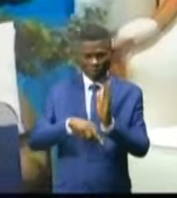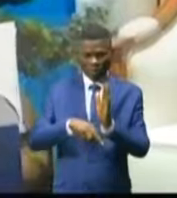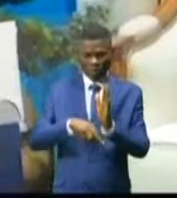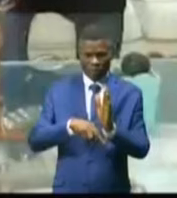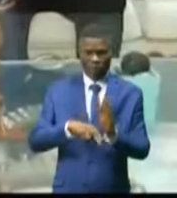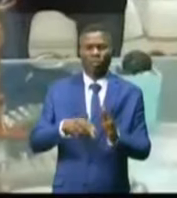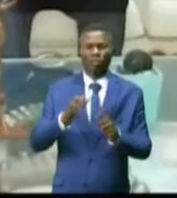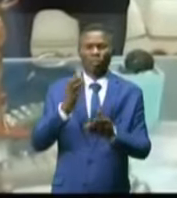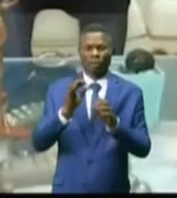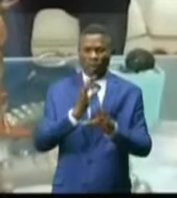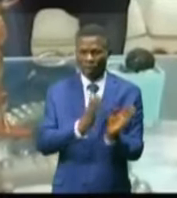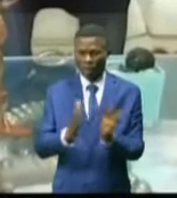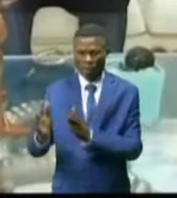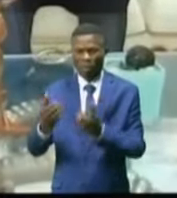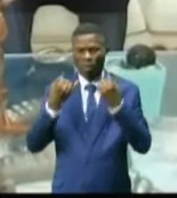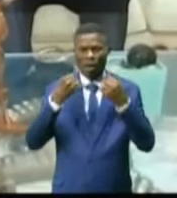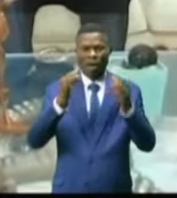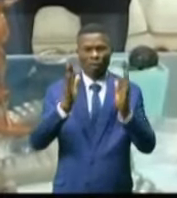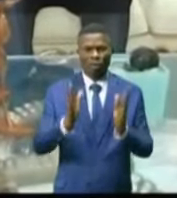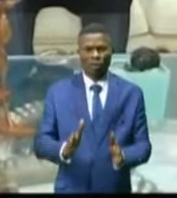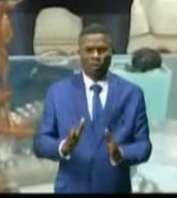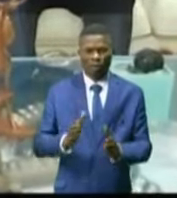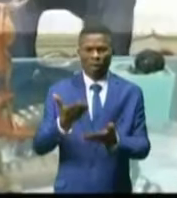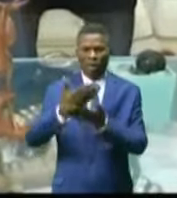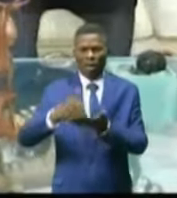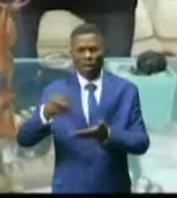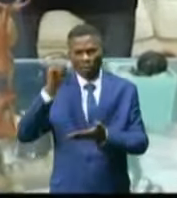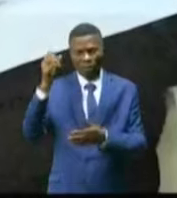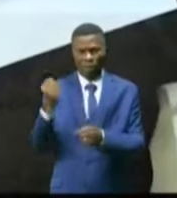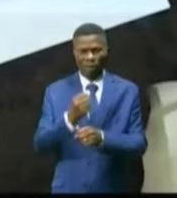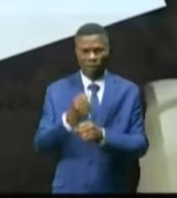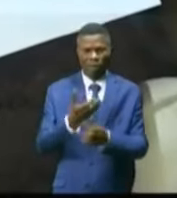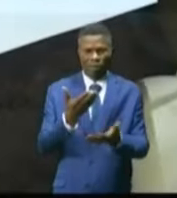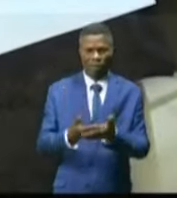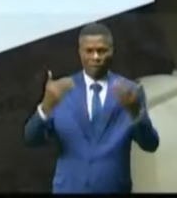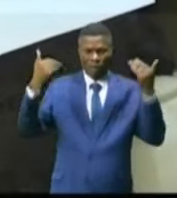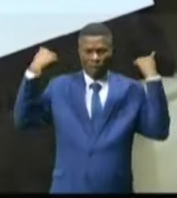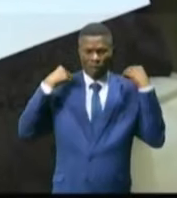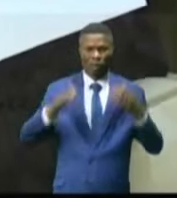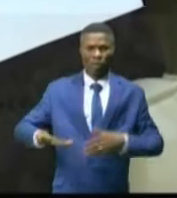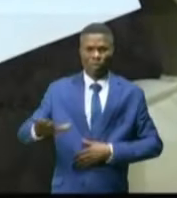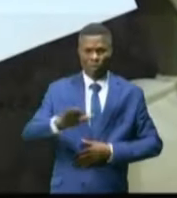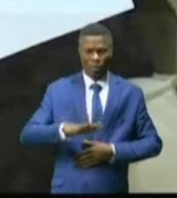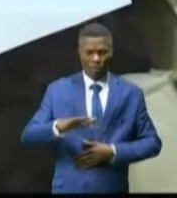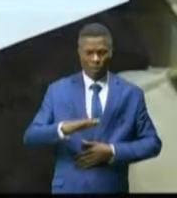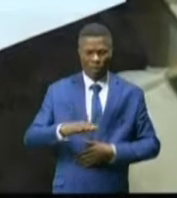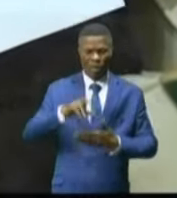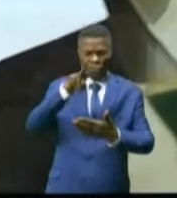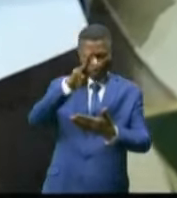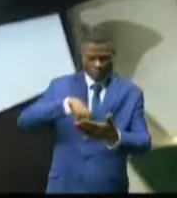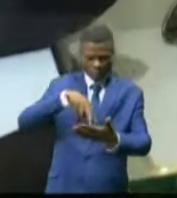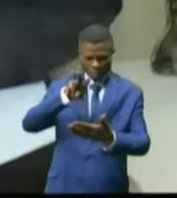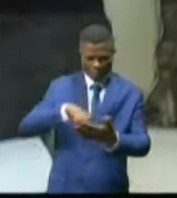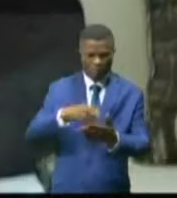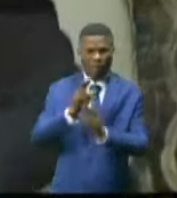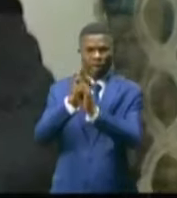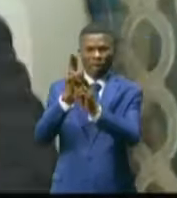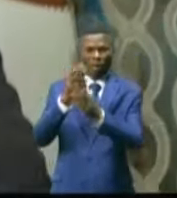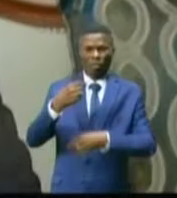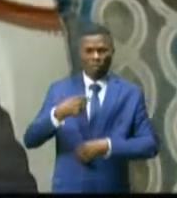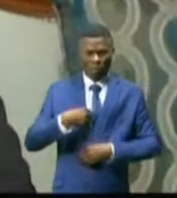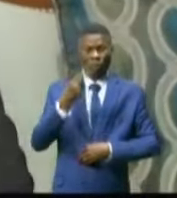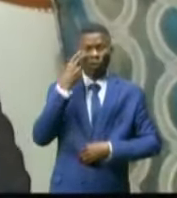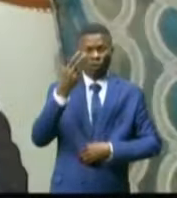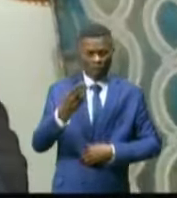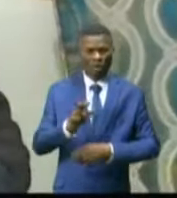par l'informateur à l'issue de la première étape de sa mission. Le chef de l'État a parcouru mon rapport, il a vu ce que